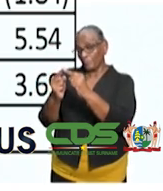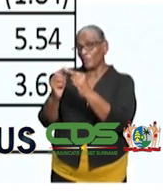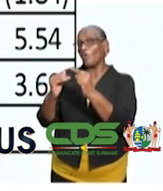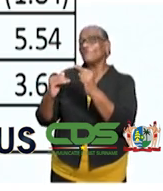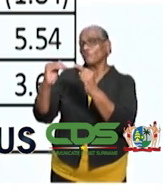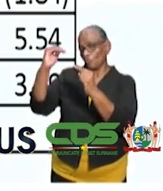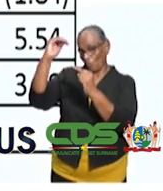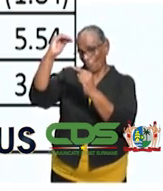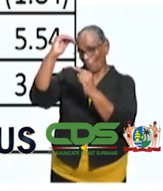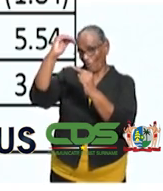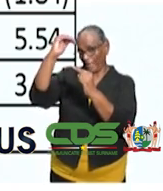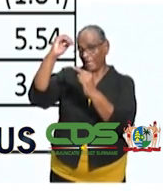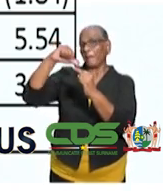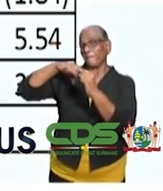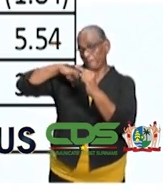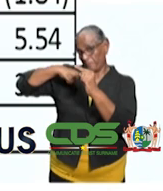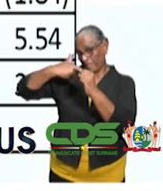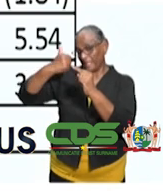verhoging ingaan per